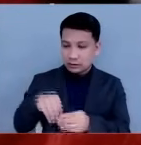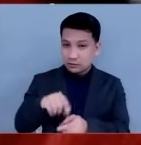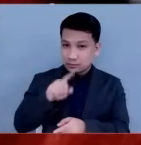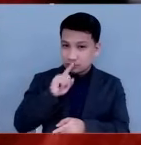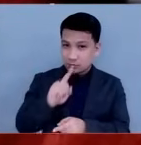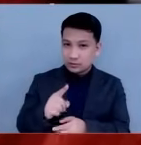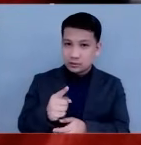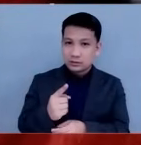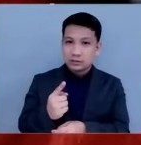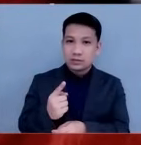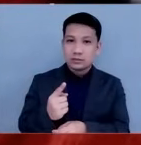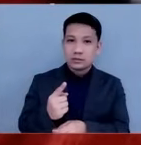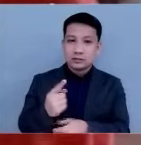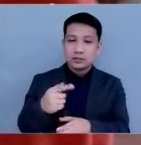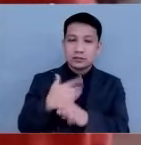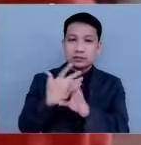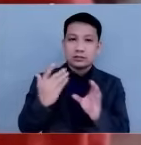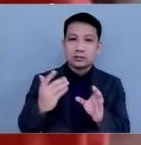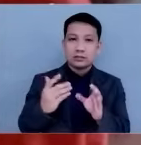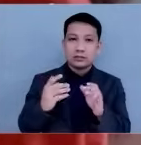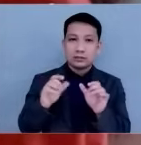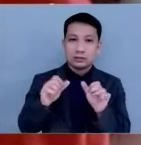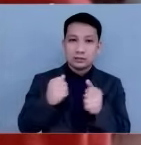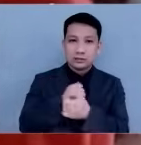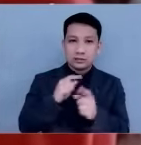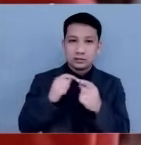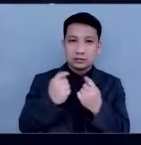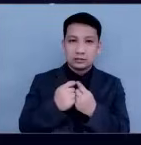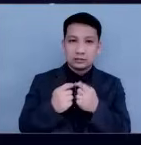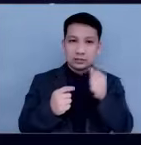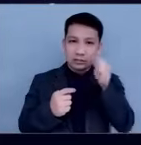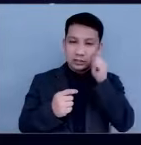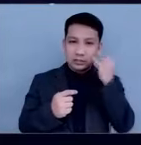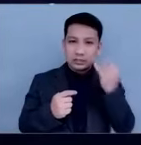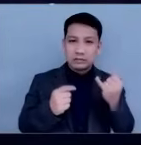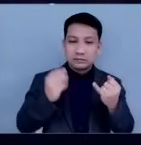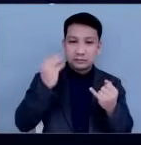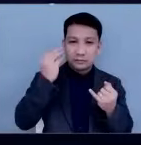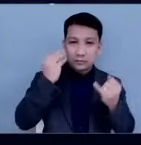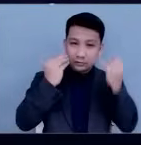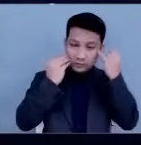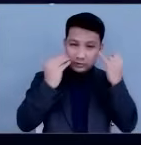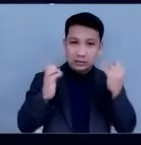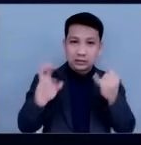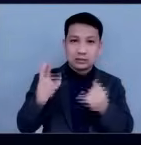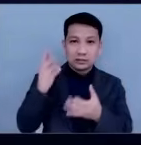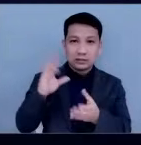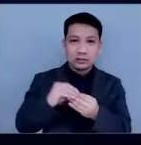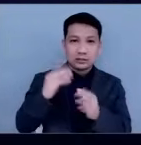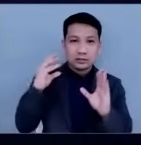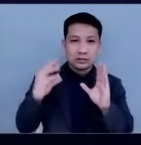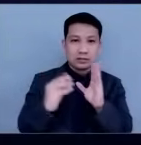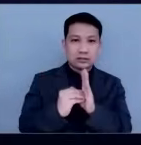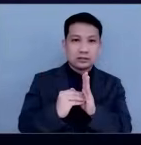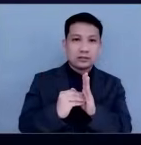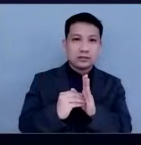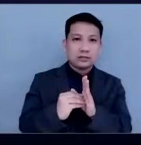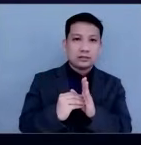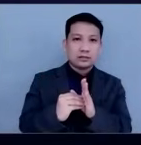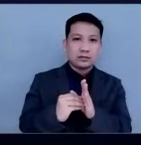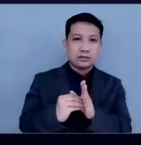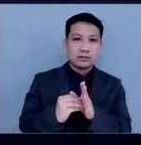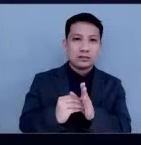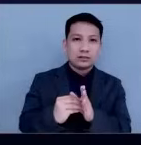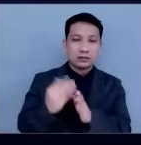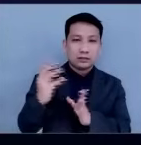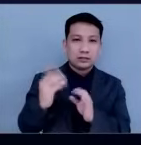ang on-screen love team na sina Maris Racal at Anthony Jennings. Dahil yan sa nag-viral ngayon na picture nila sa set ng upcoming mega serie